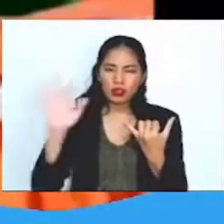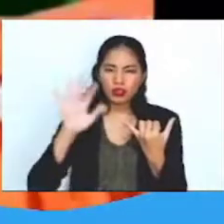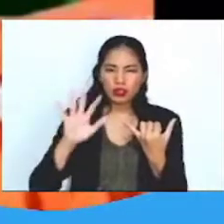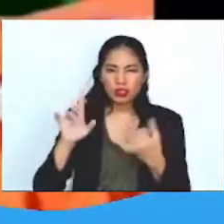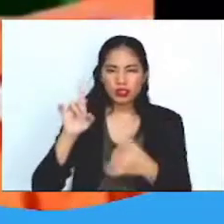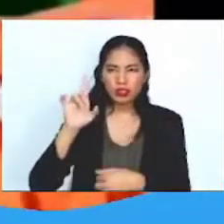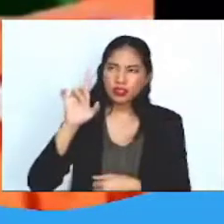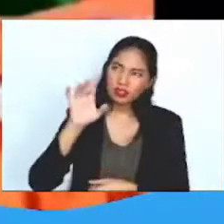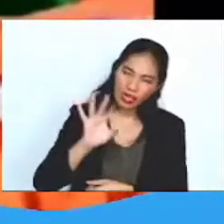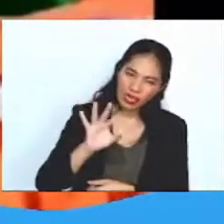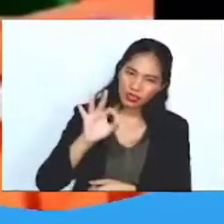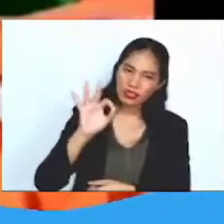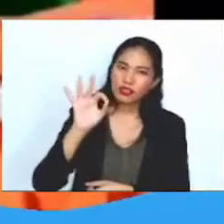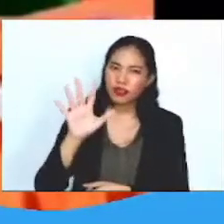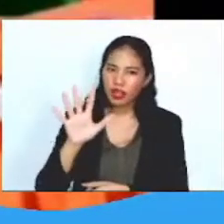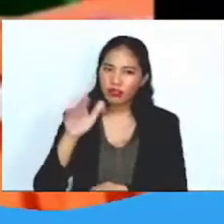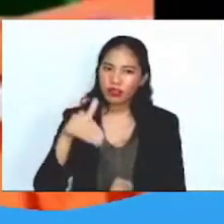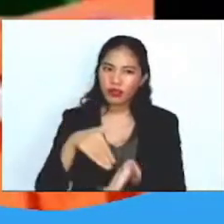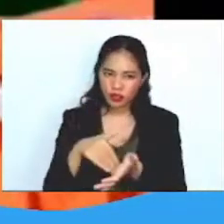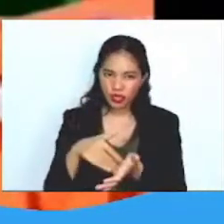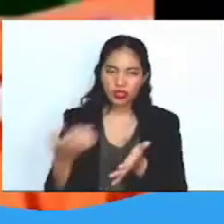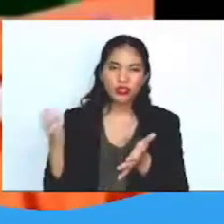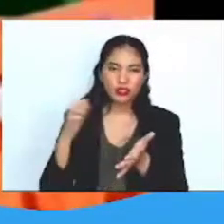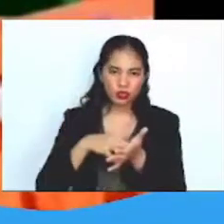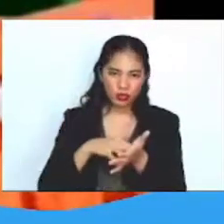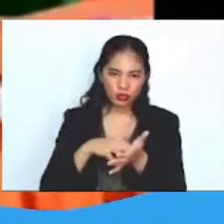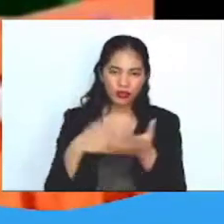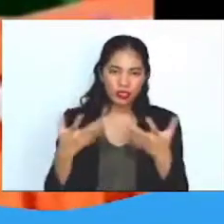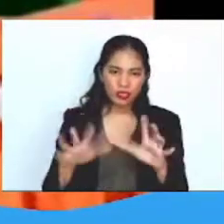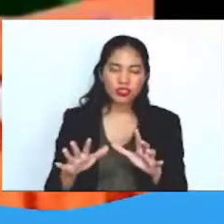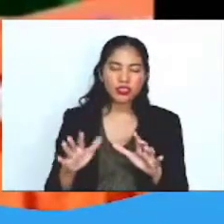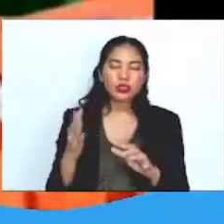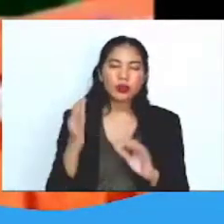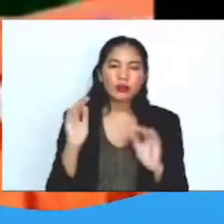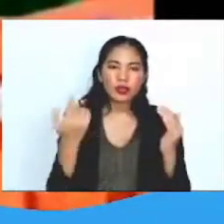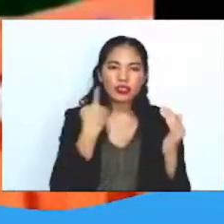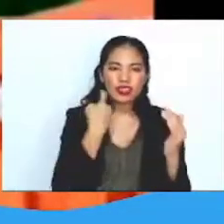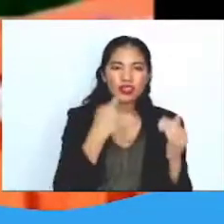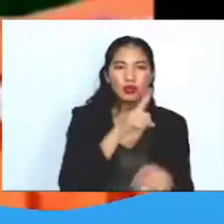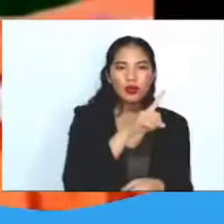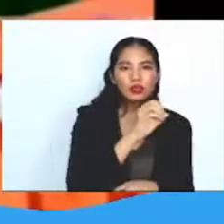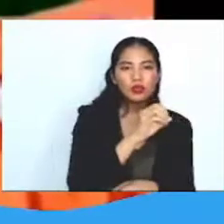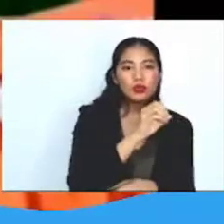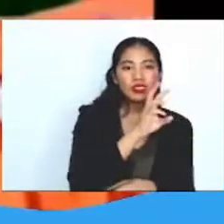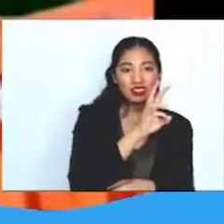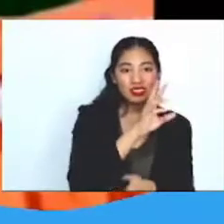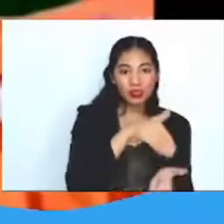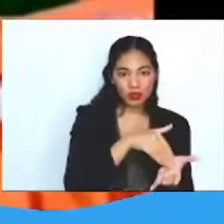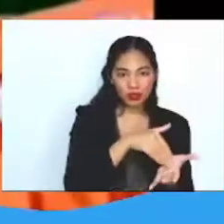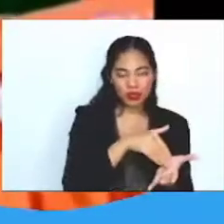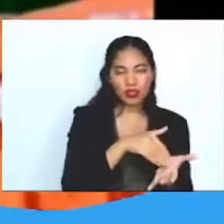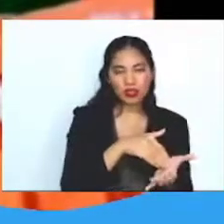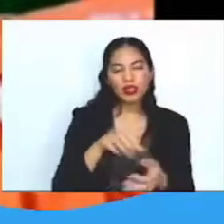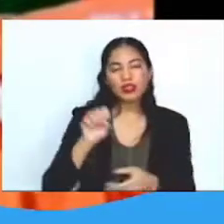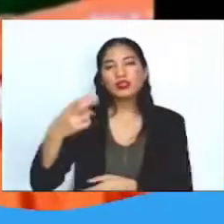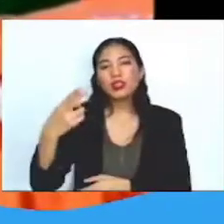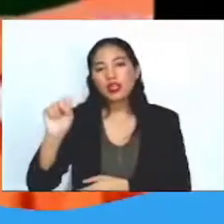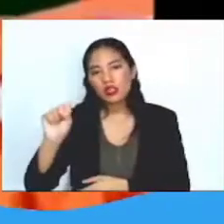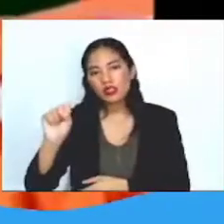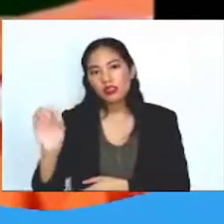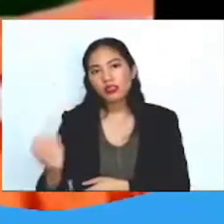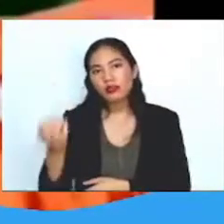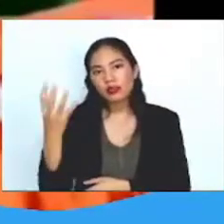enrollees. Last year, 106,000. Ang senior high school natin, halos makukompleto na,